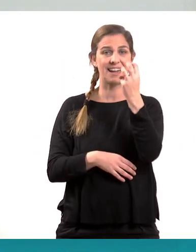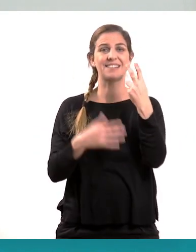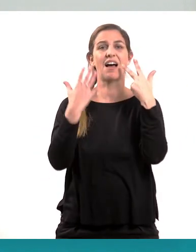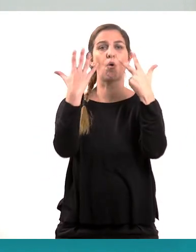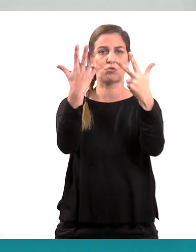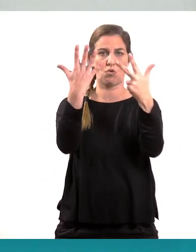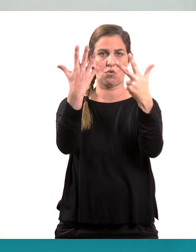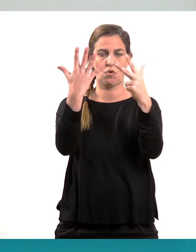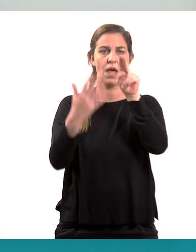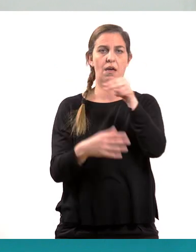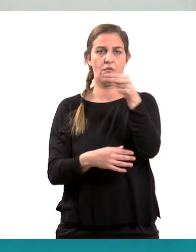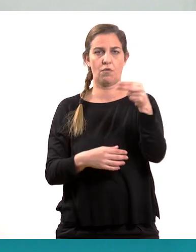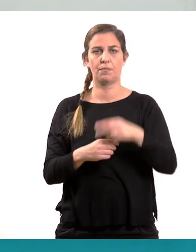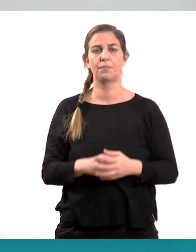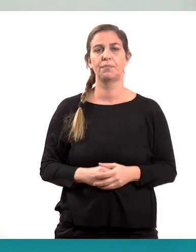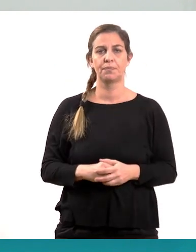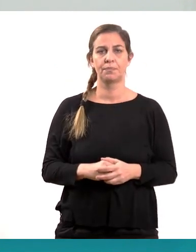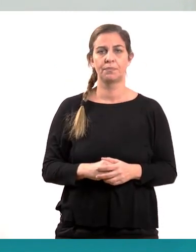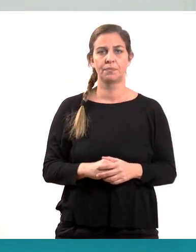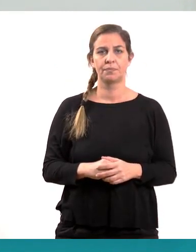1238 ευρώ.